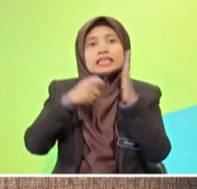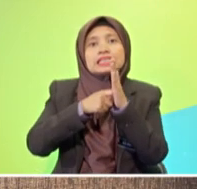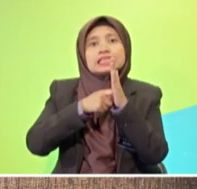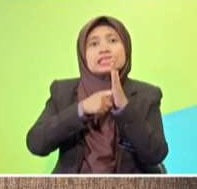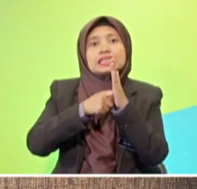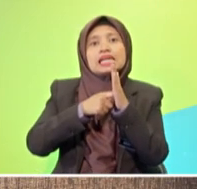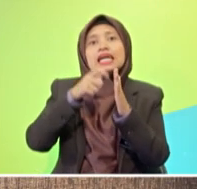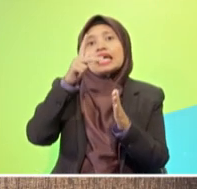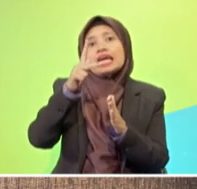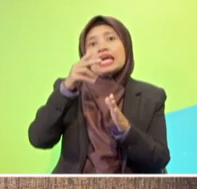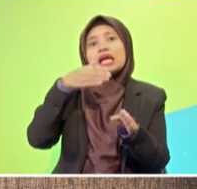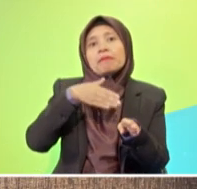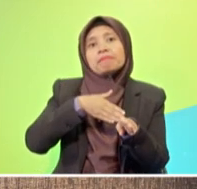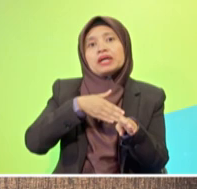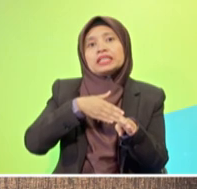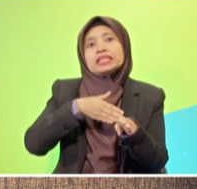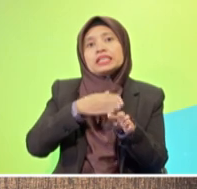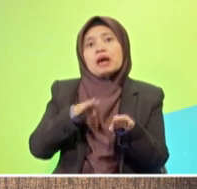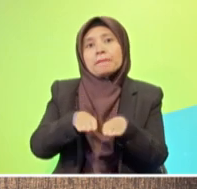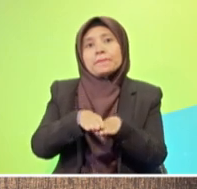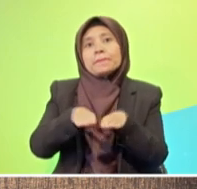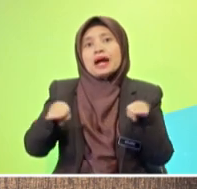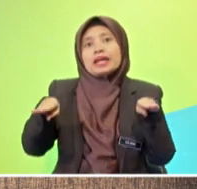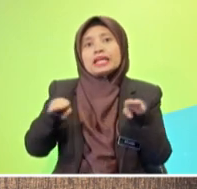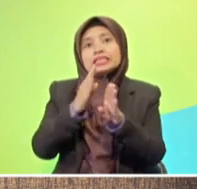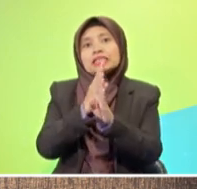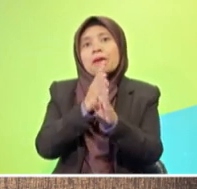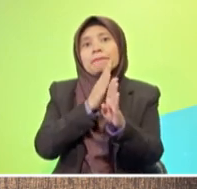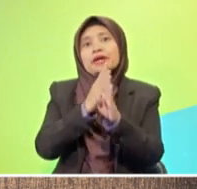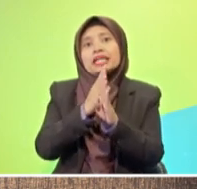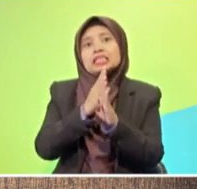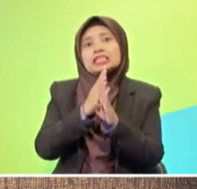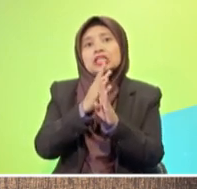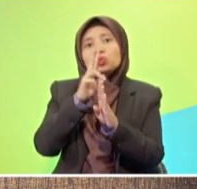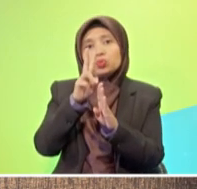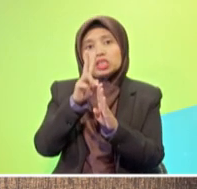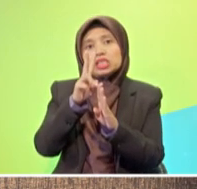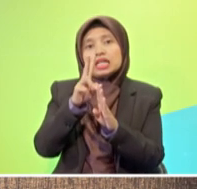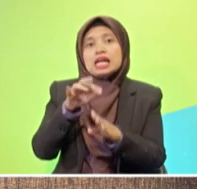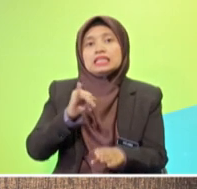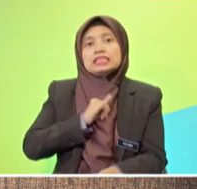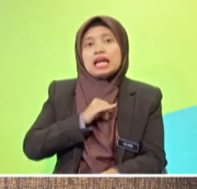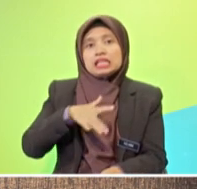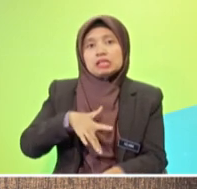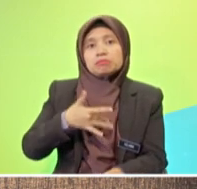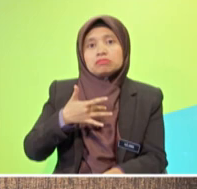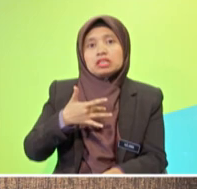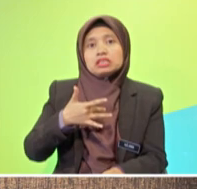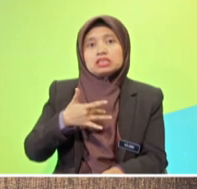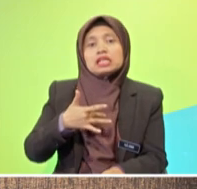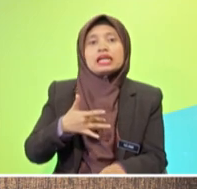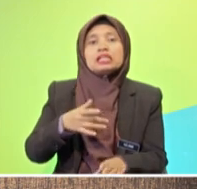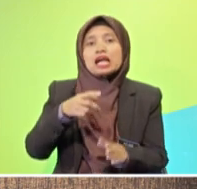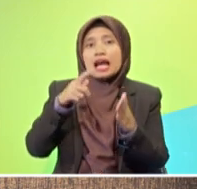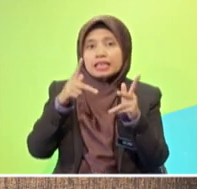G pada baris terus terang Kalau saya ada membuat salah Saya merasakan bahwa baris ini merupakan kata